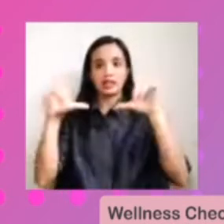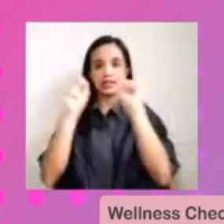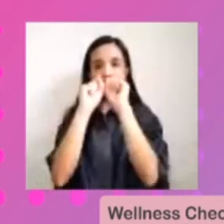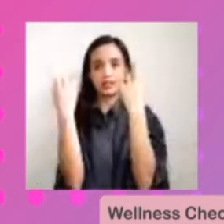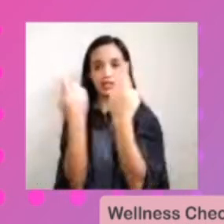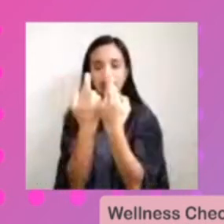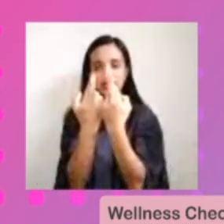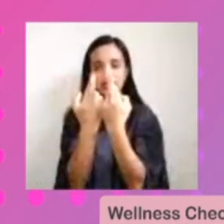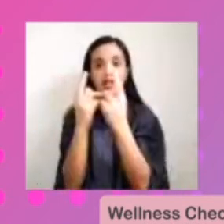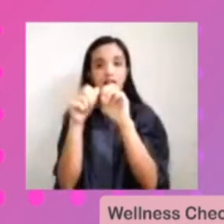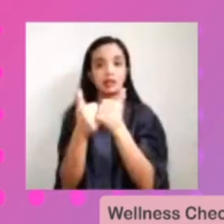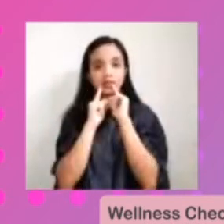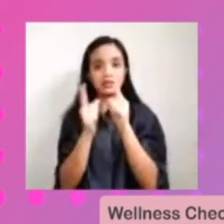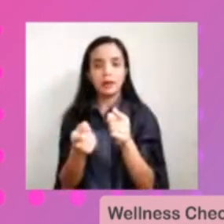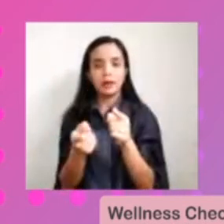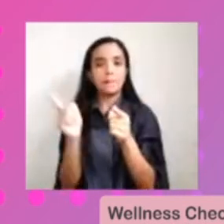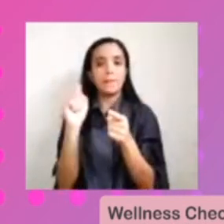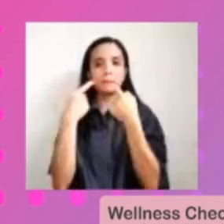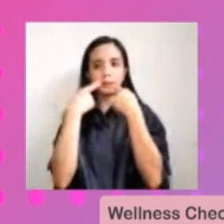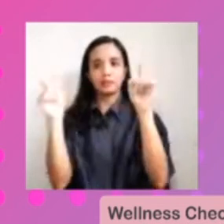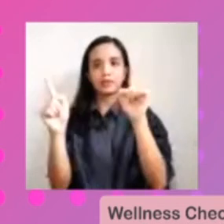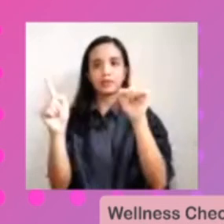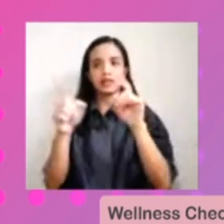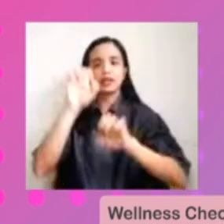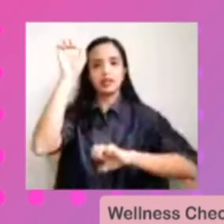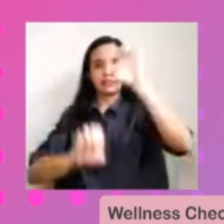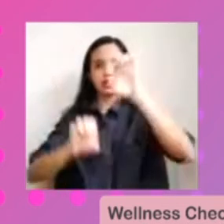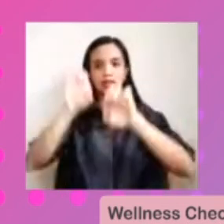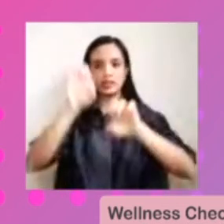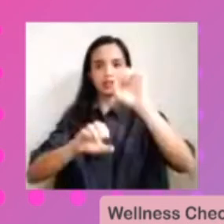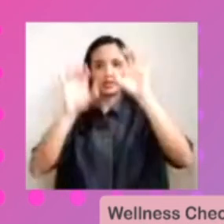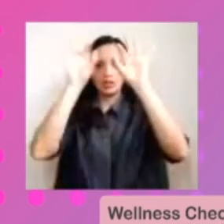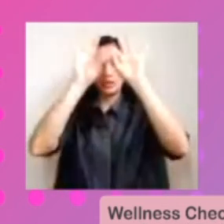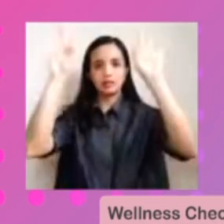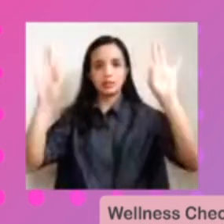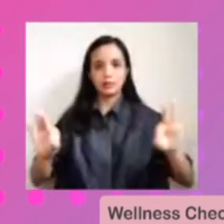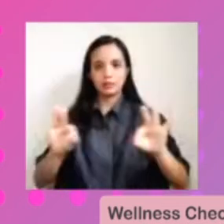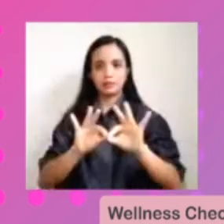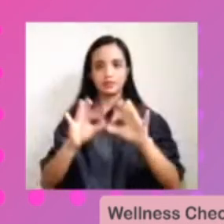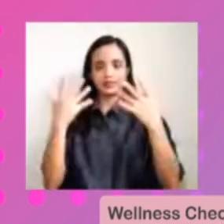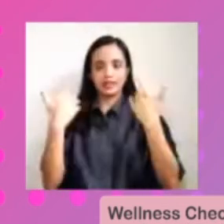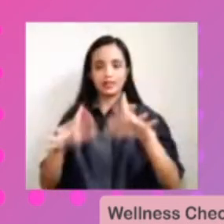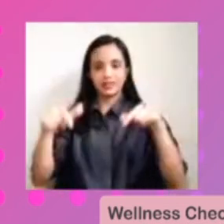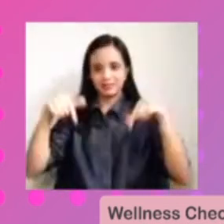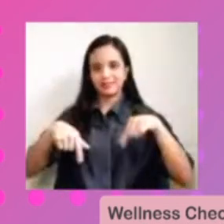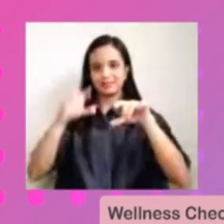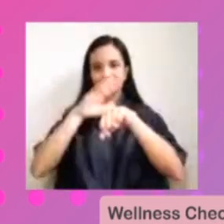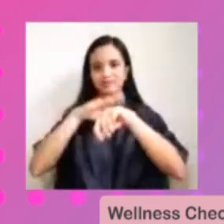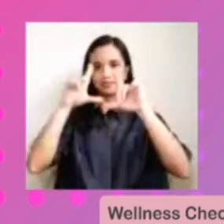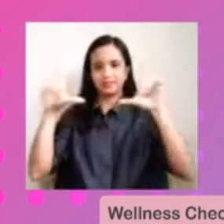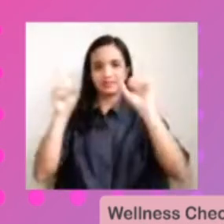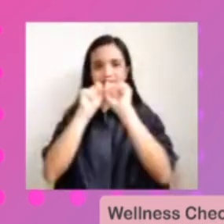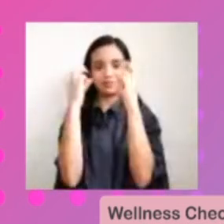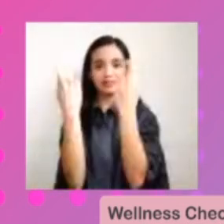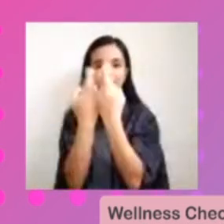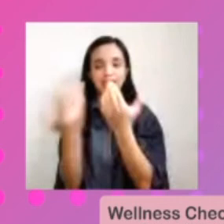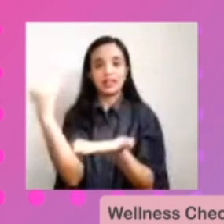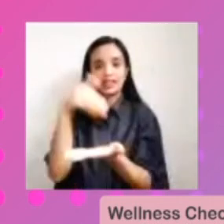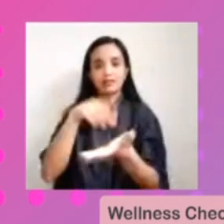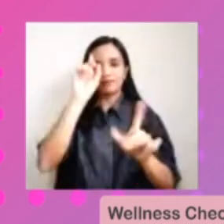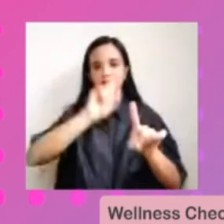By yourself alone, mahalaga ka. So kailangan alagaan ang ating mga sarili at sana ay sa